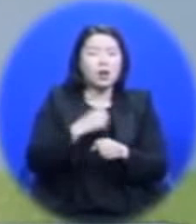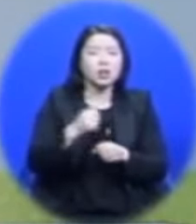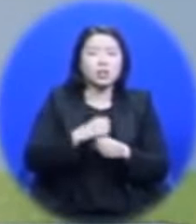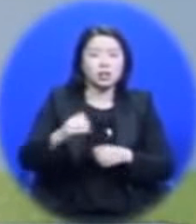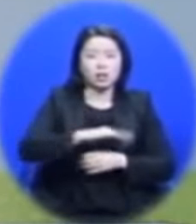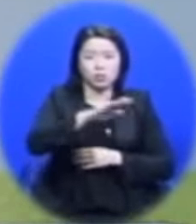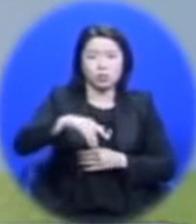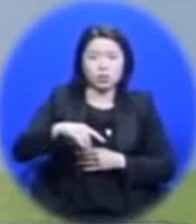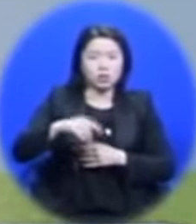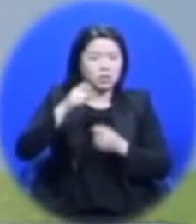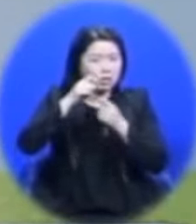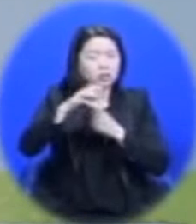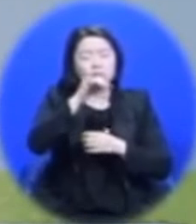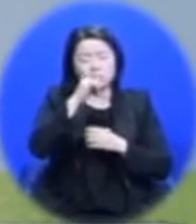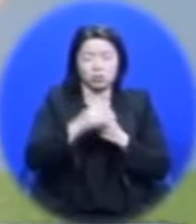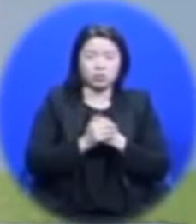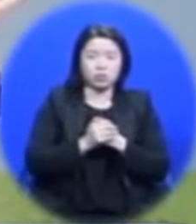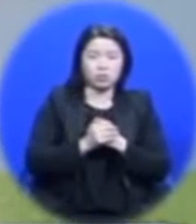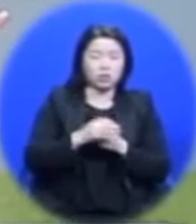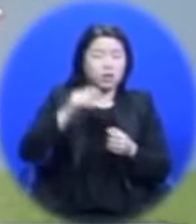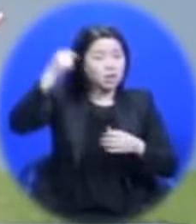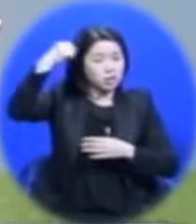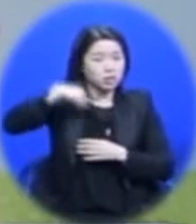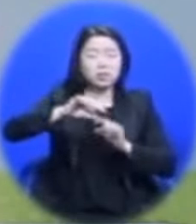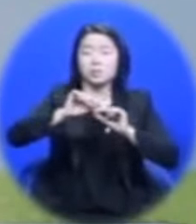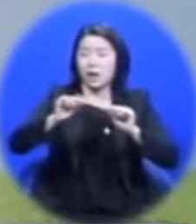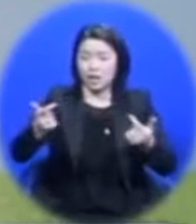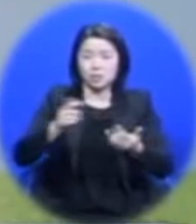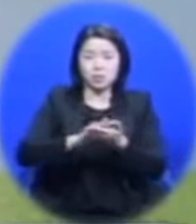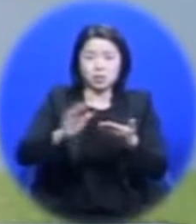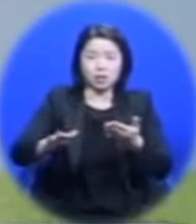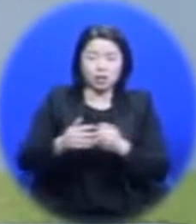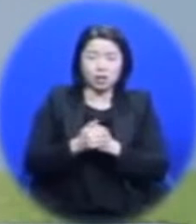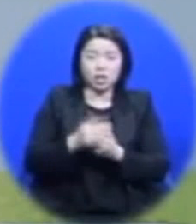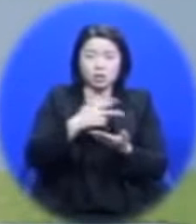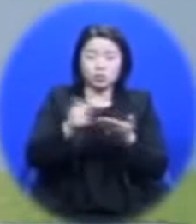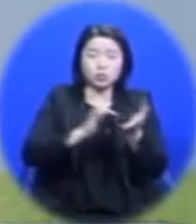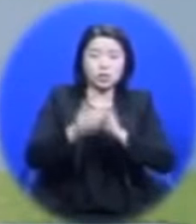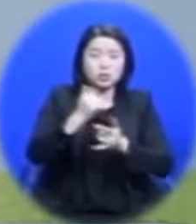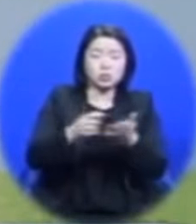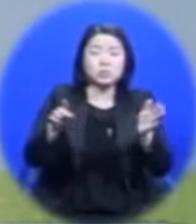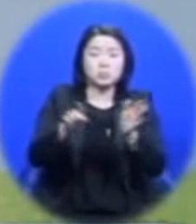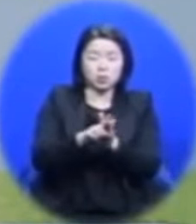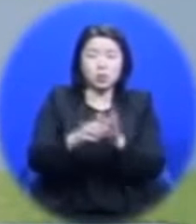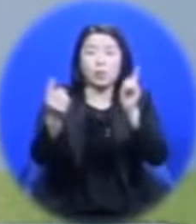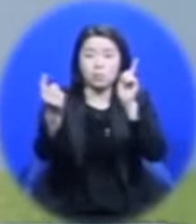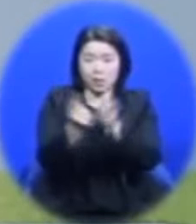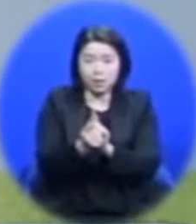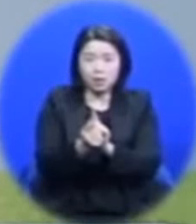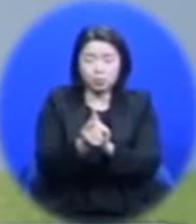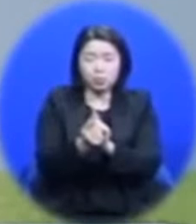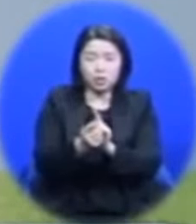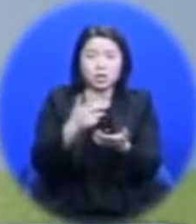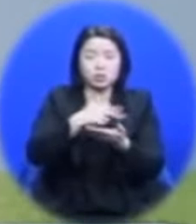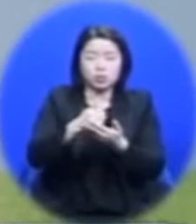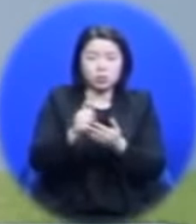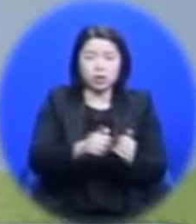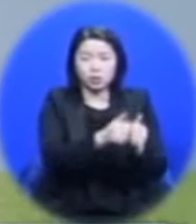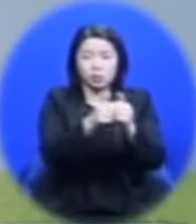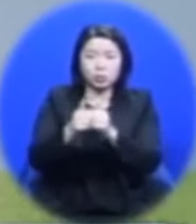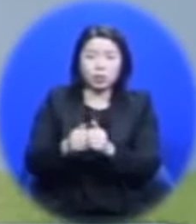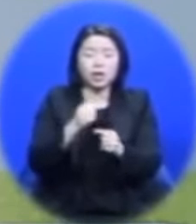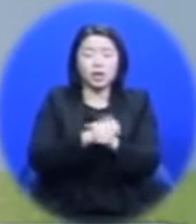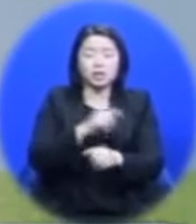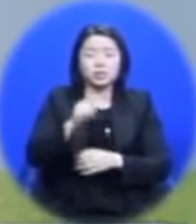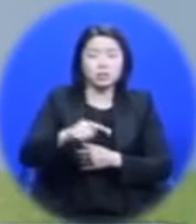우리를 속여요. 느낌 아닙니다. 주 예수님을 믿고 만나고 주님과 동행하는 것은